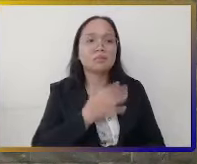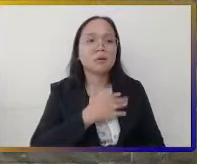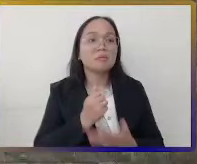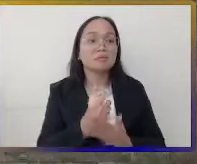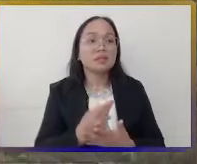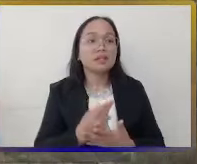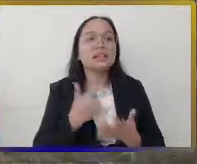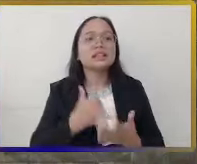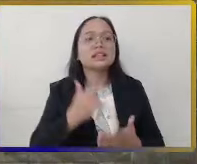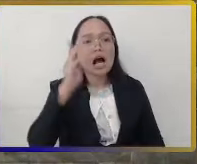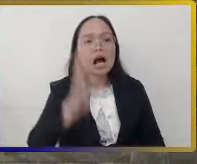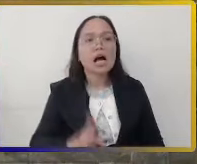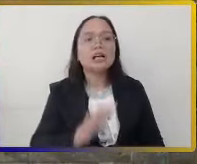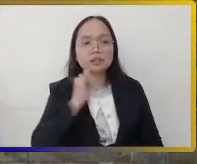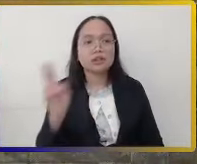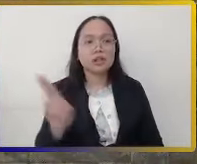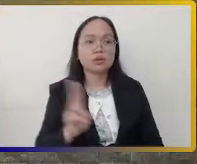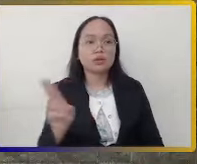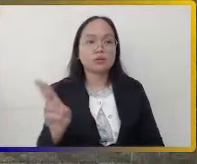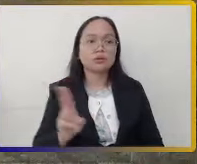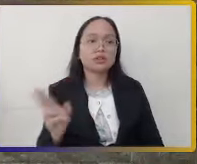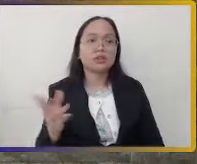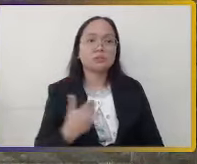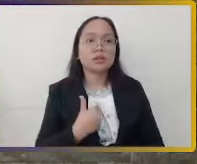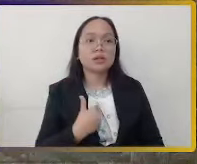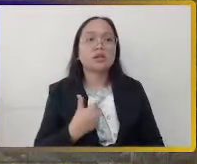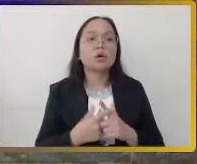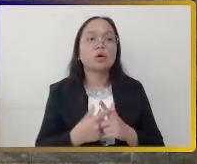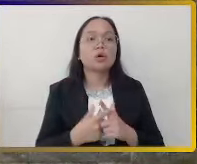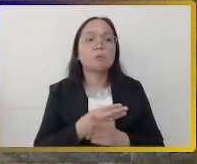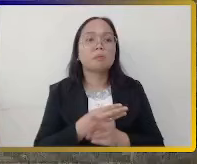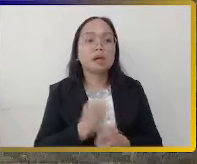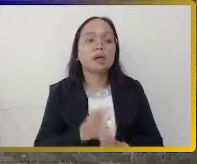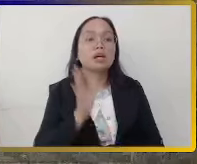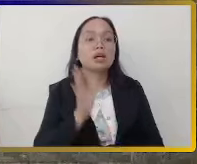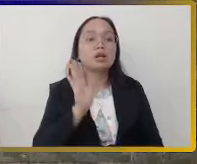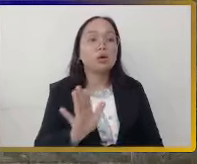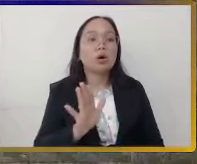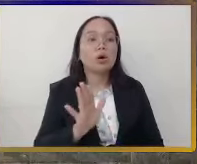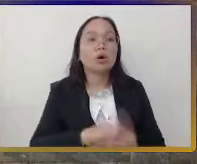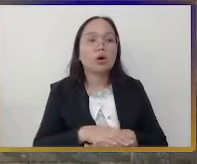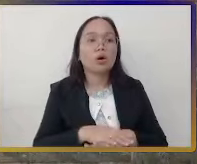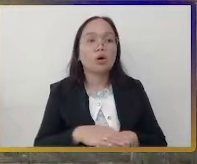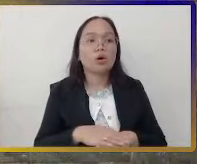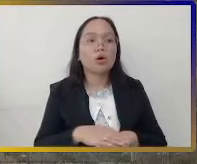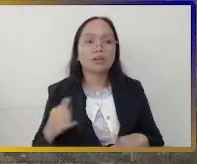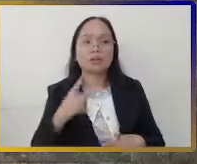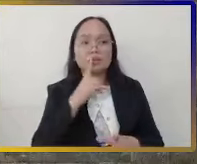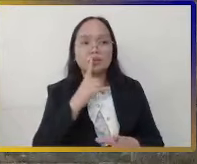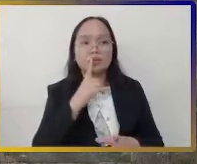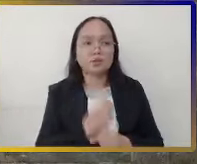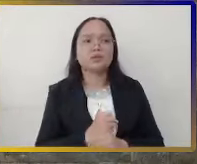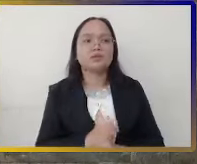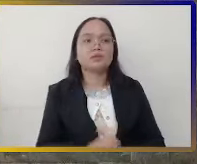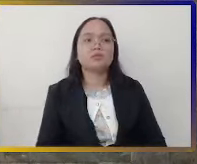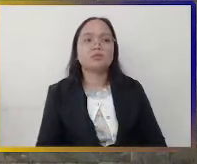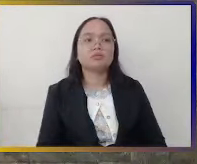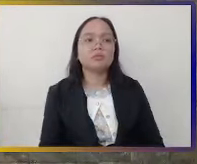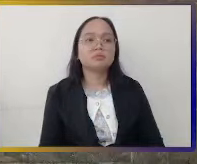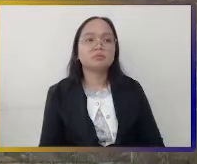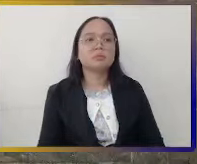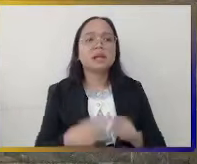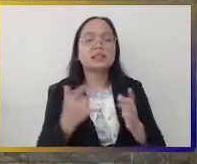God is using me to make your calling sure. But